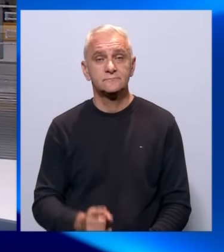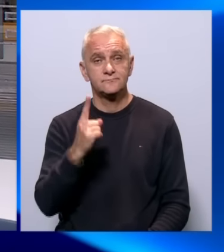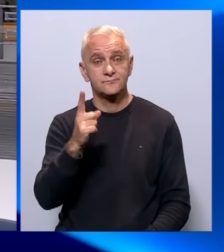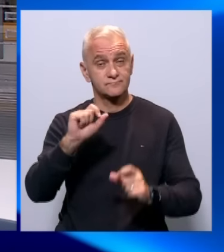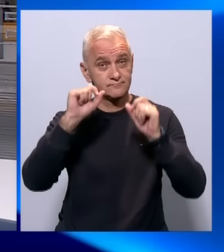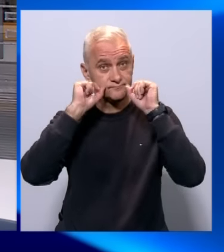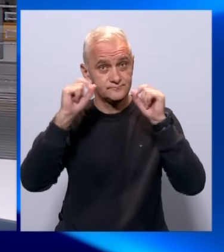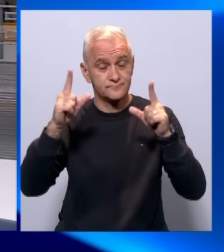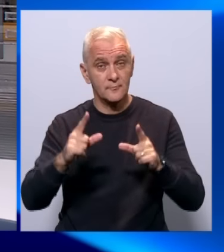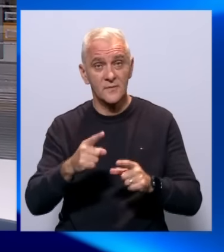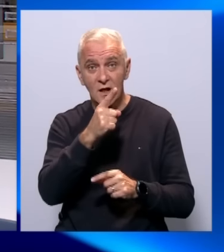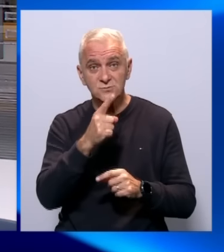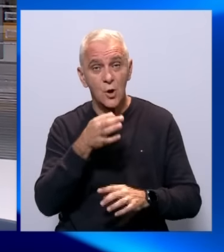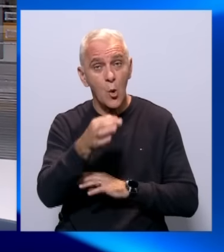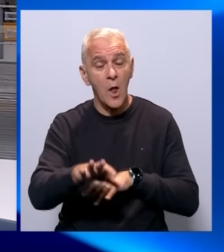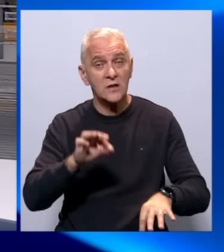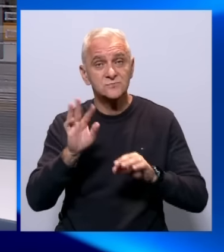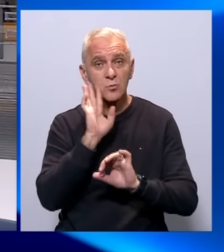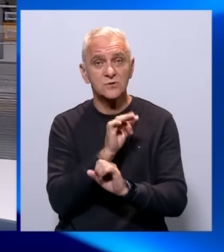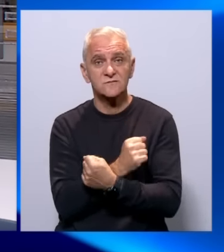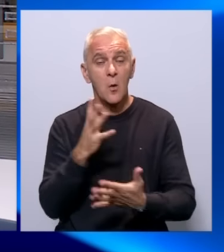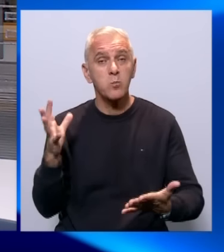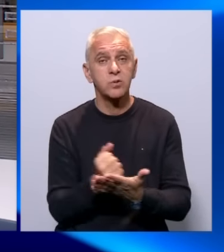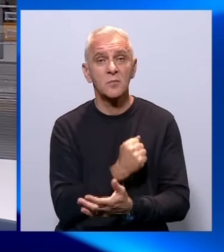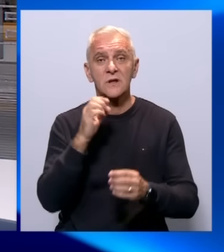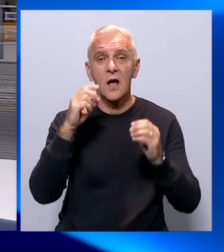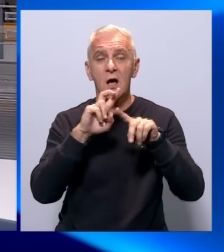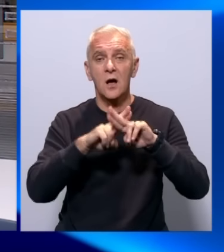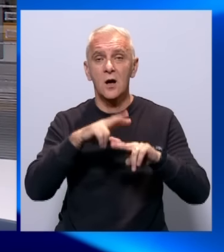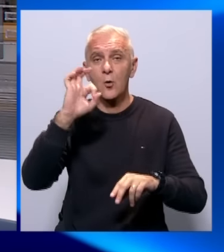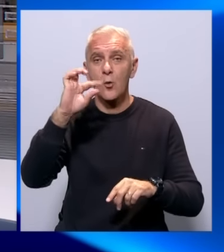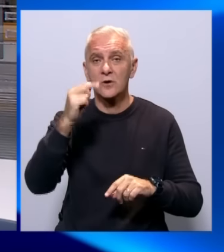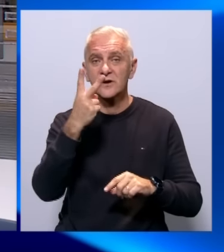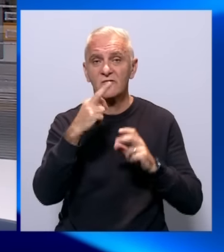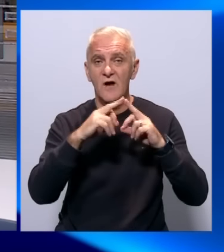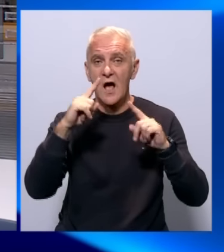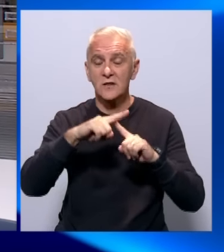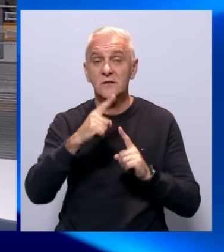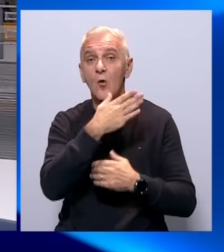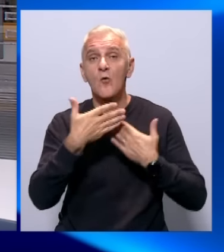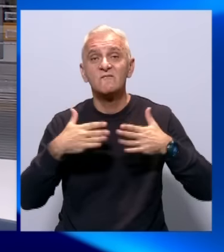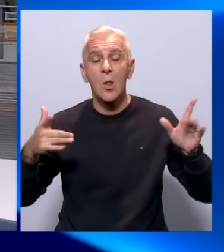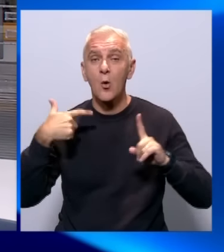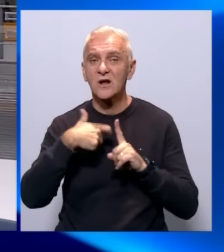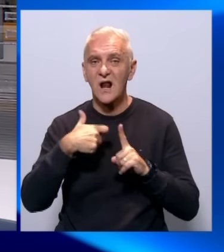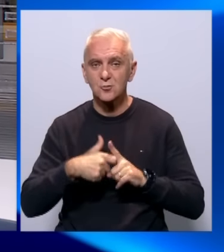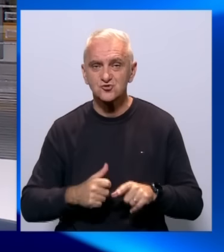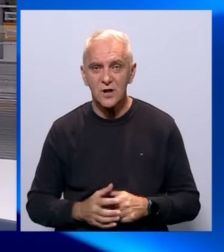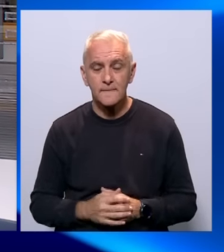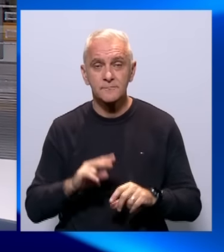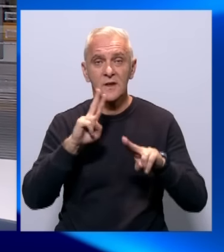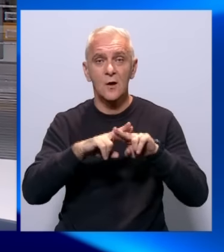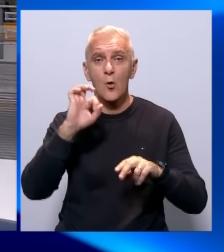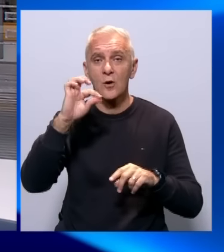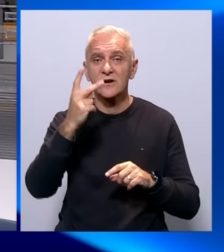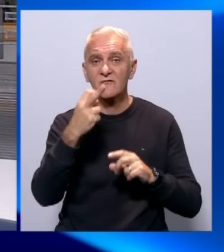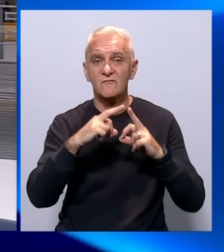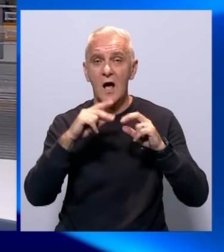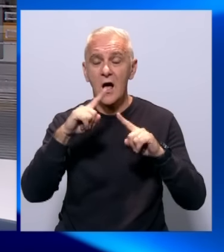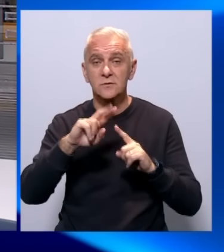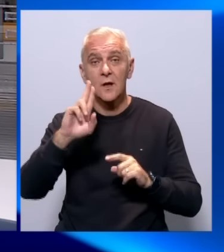Jedno od većih iznenađenja lokalnih izbora u Bosni i Hercegovini je pobjeda Borisa Horvata u Velikoj Kladuši. Horvat je